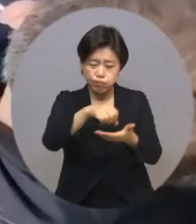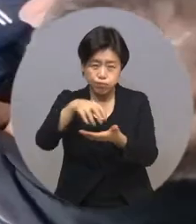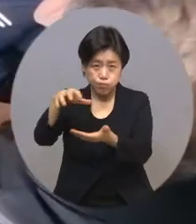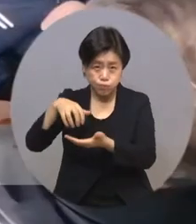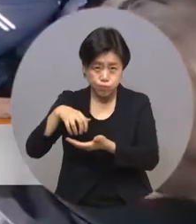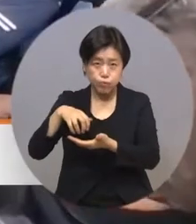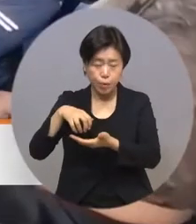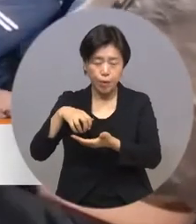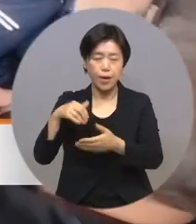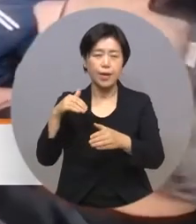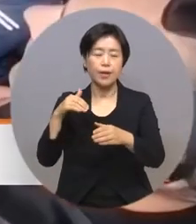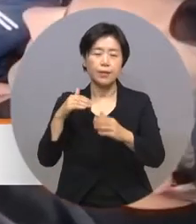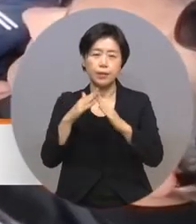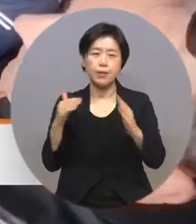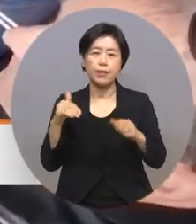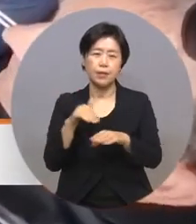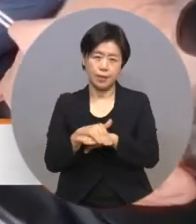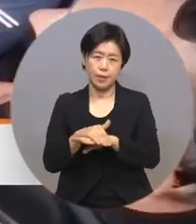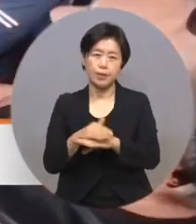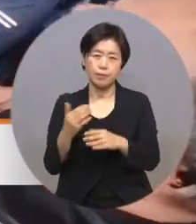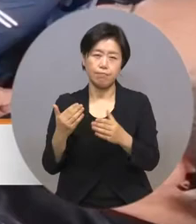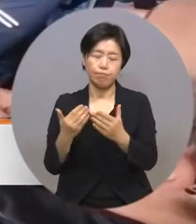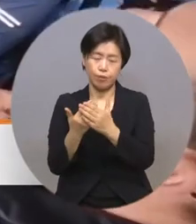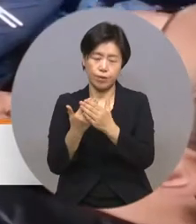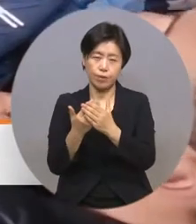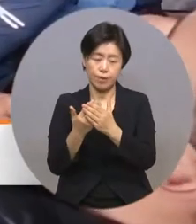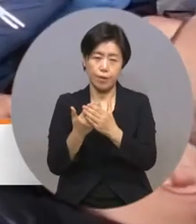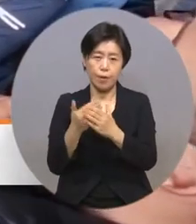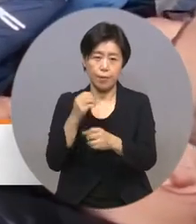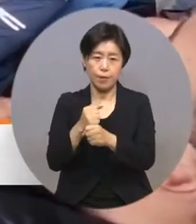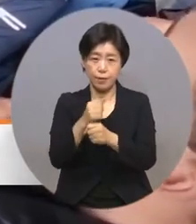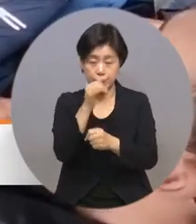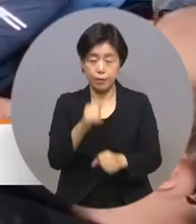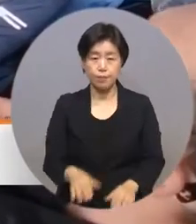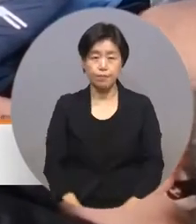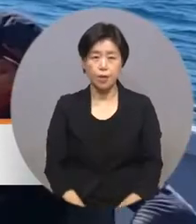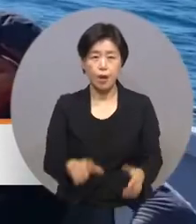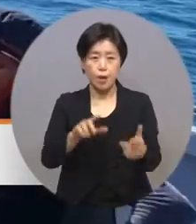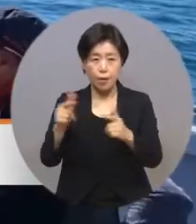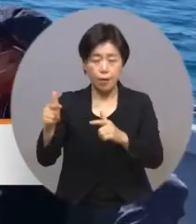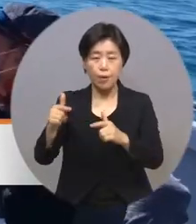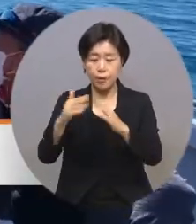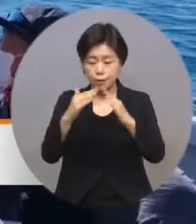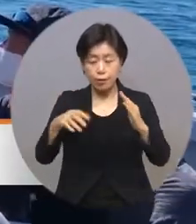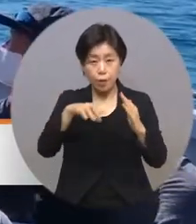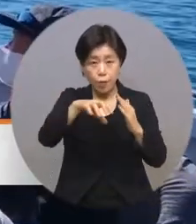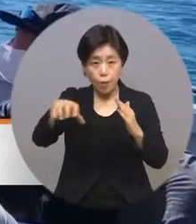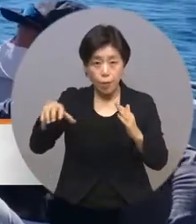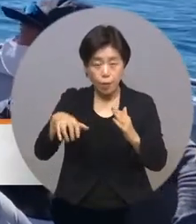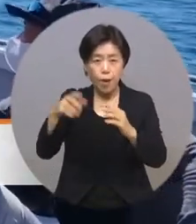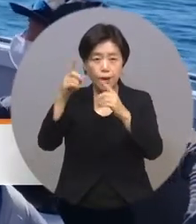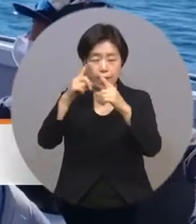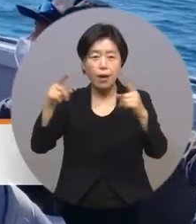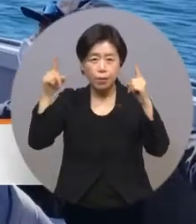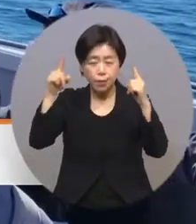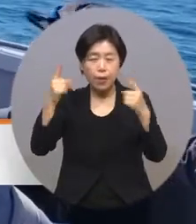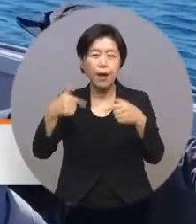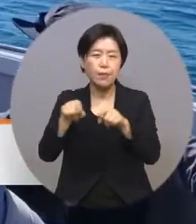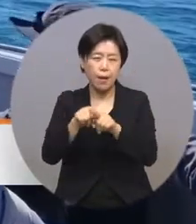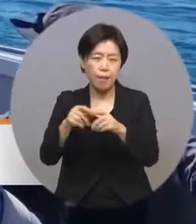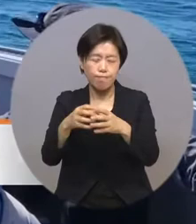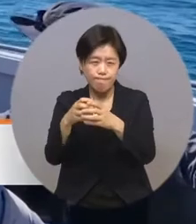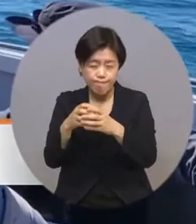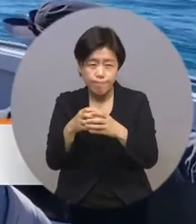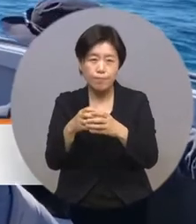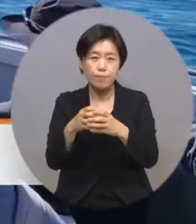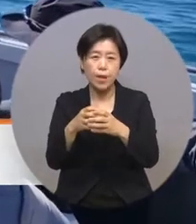나섰습니다. 전남도는 지난 4월 전북도와 목포대, 군산대 등과 함께 국가연구개발 공모사업에 도전해